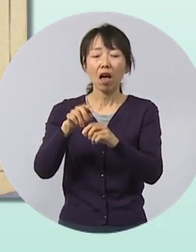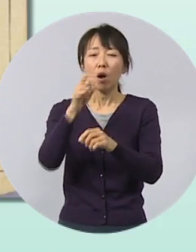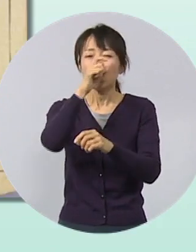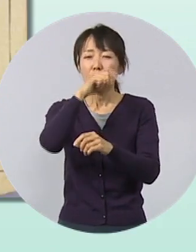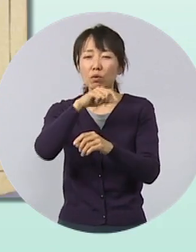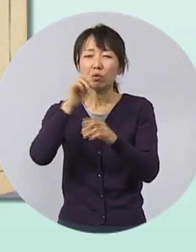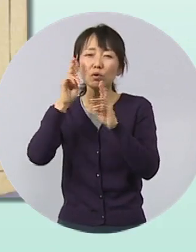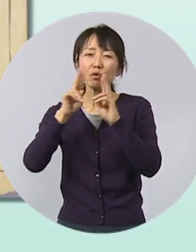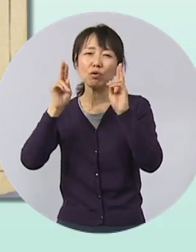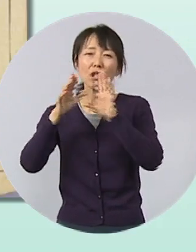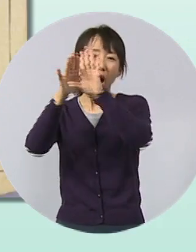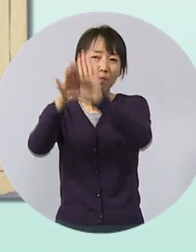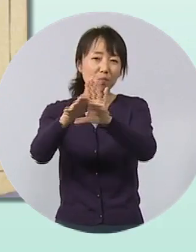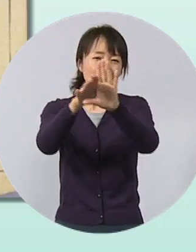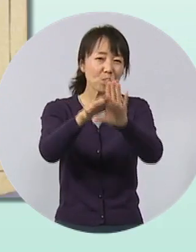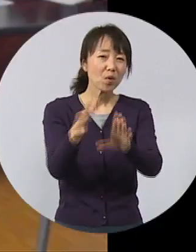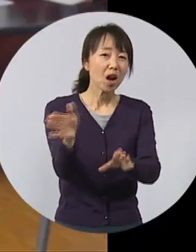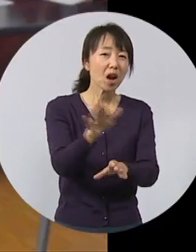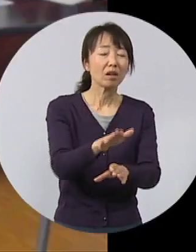添えられています。